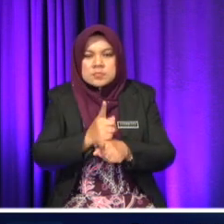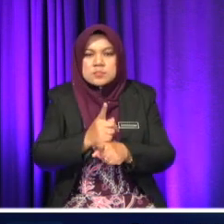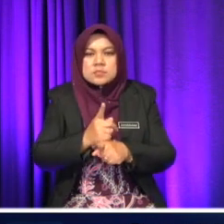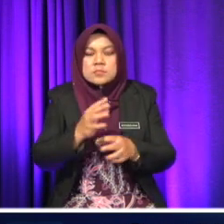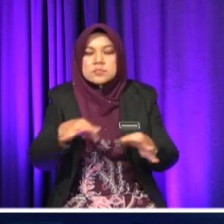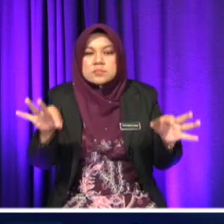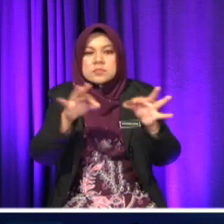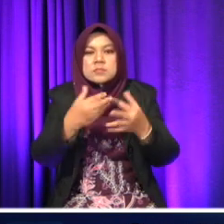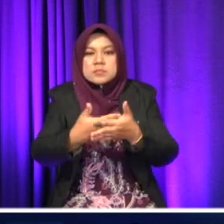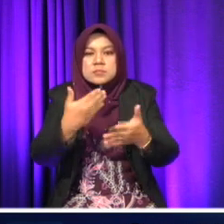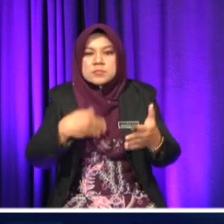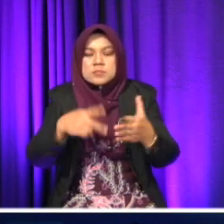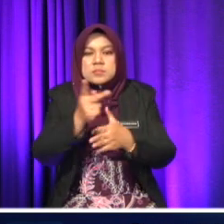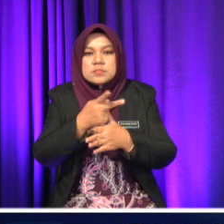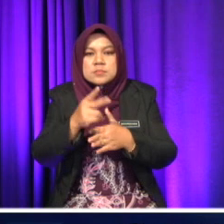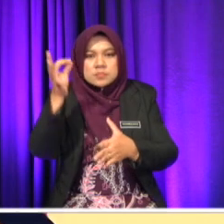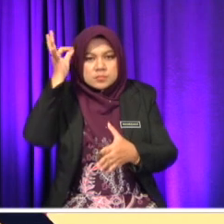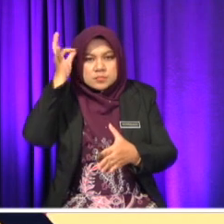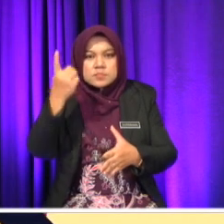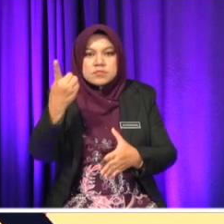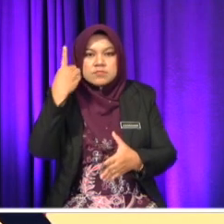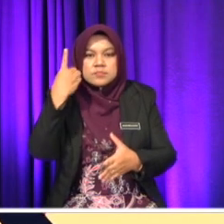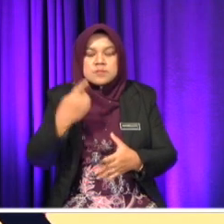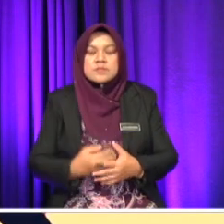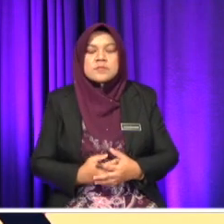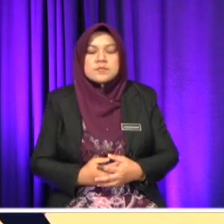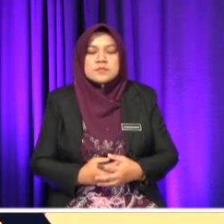sebelum berkongsi Villa dahulu